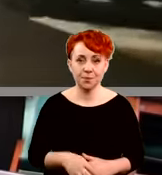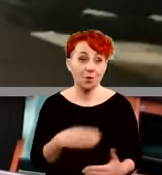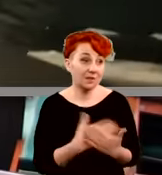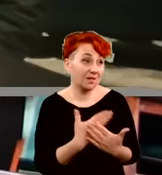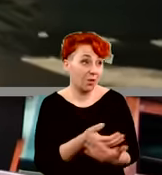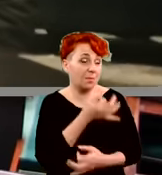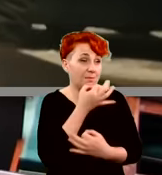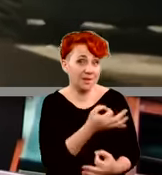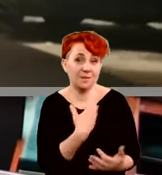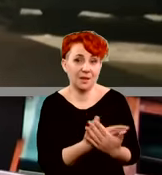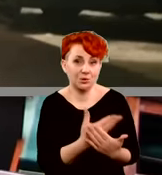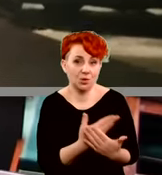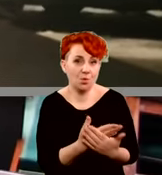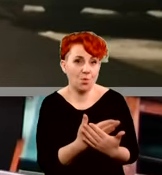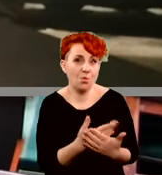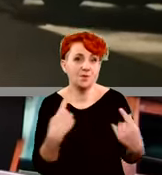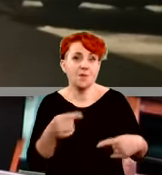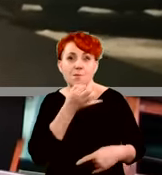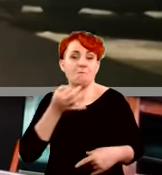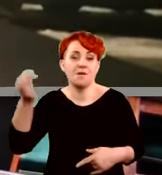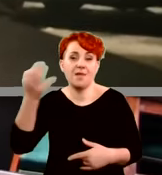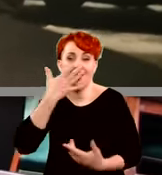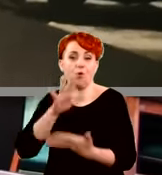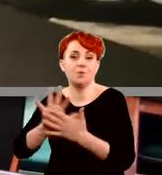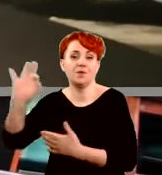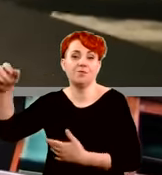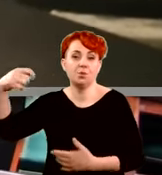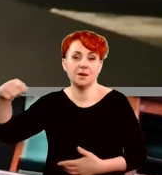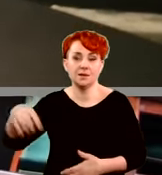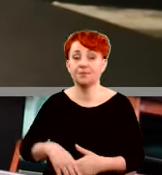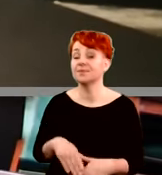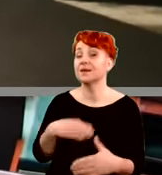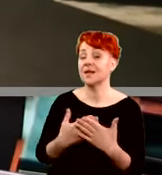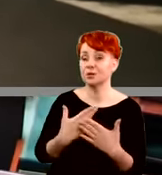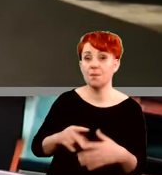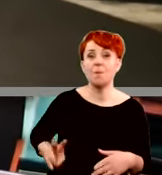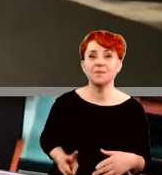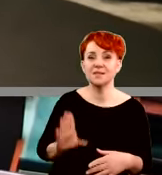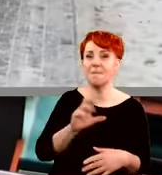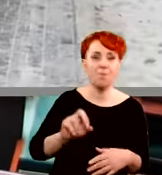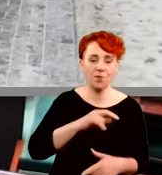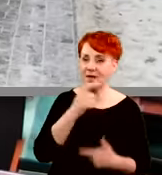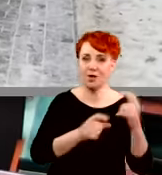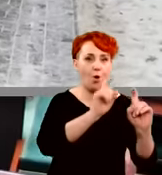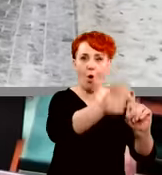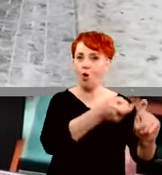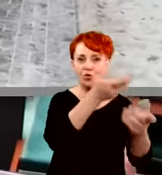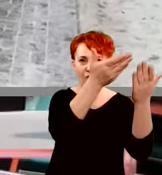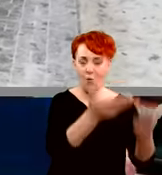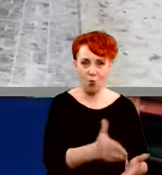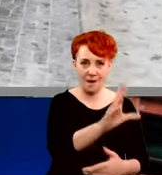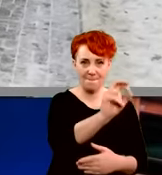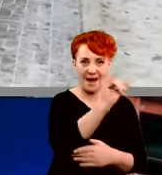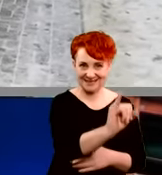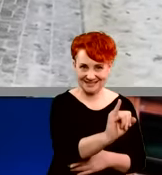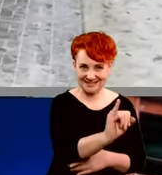pytam, dlaczego nie zapytał o tą opinię. Ponieważ pan minister Bodnar nie odwoływał pana prokuratora Barskiego z